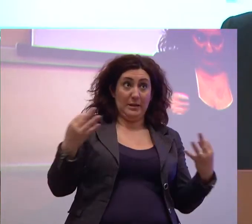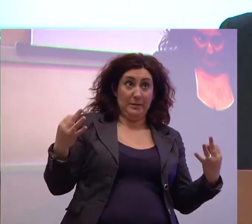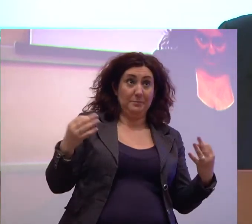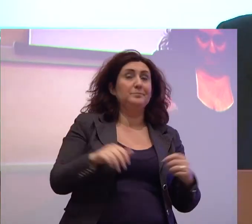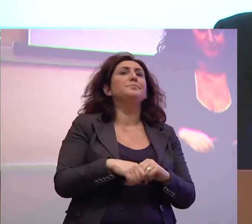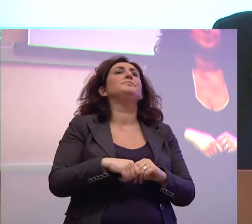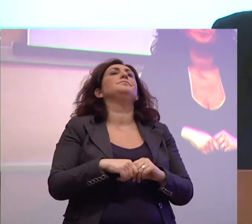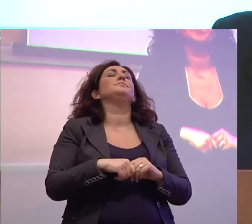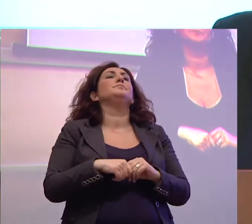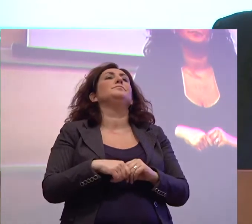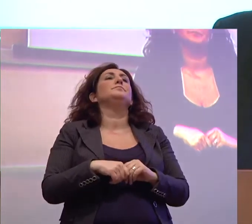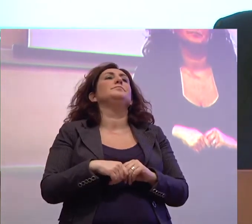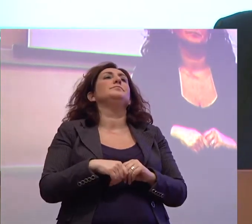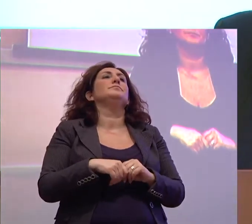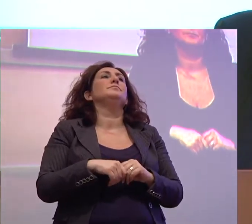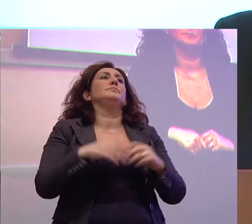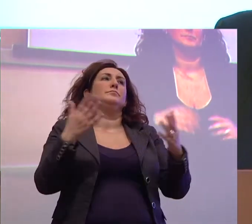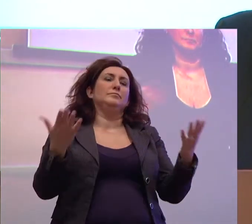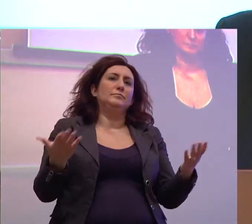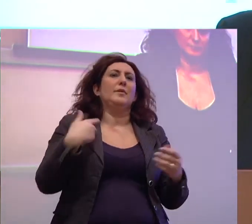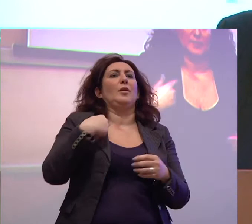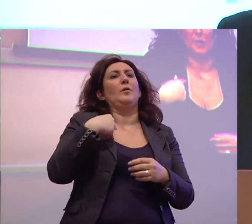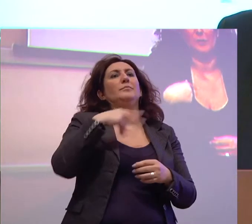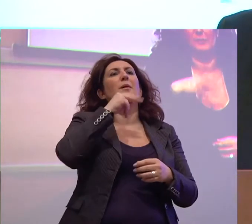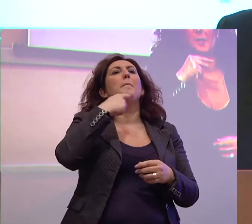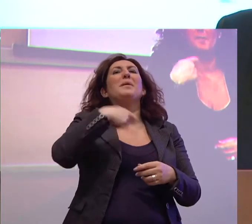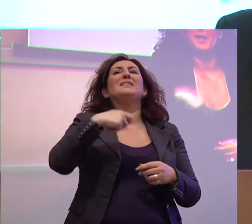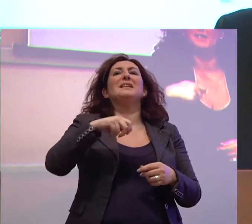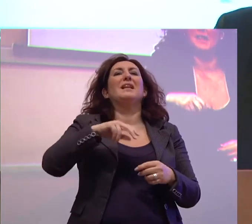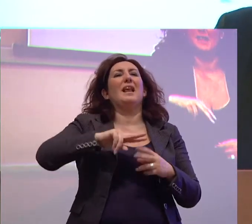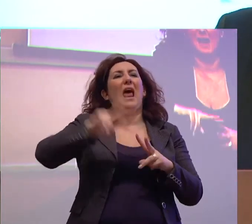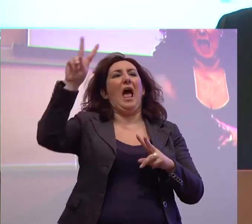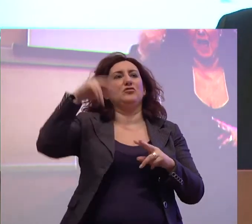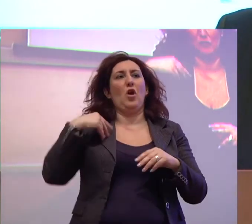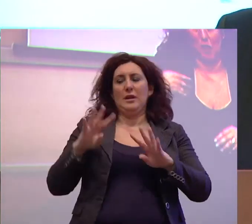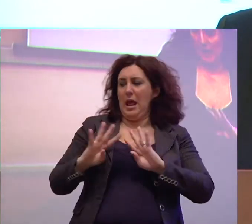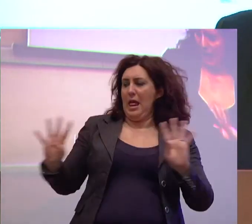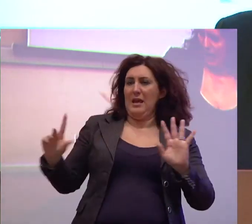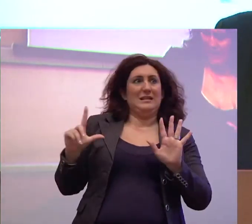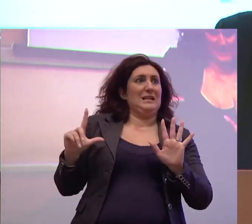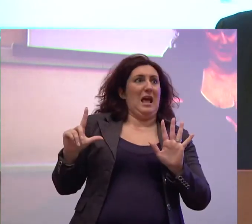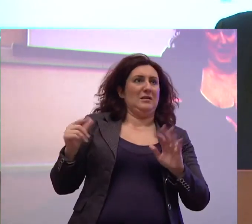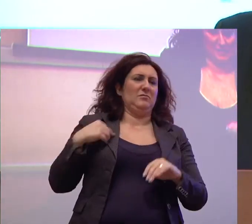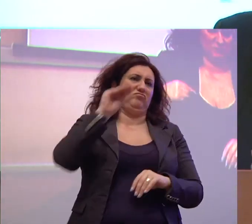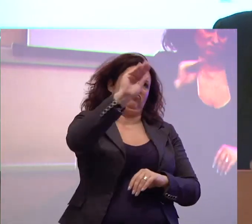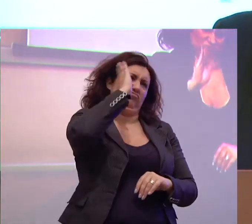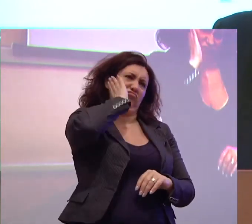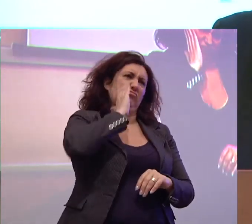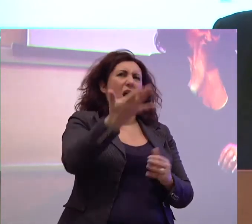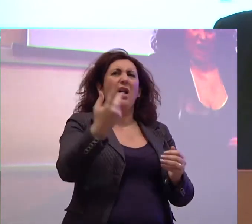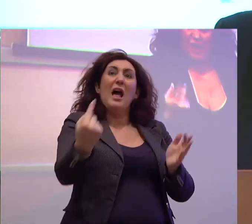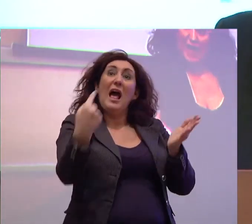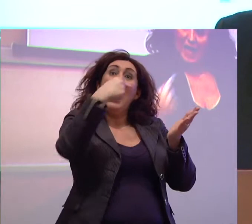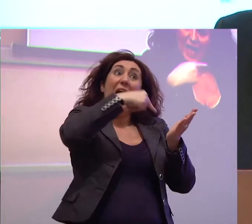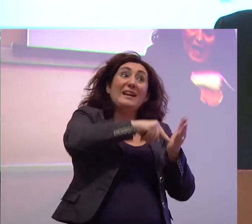nome dei Presidenti nazionali qui faccio un invito. Quando torniamo nelle nostre